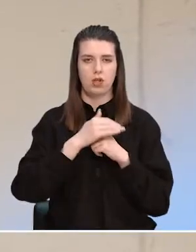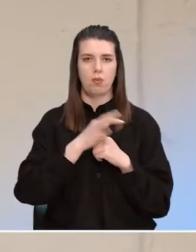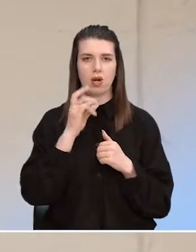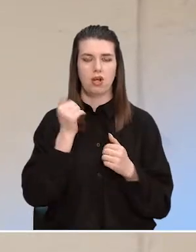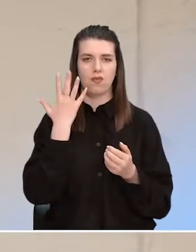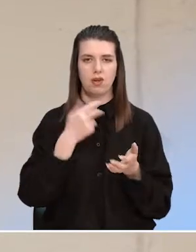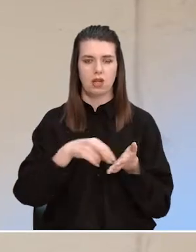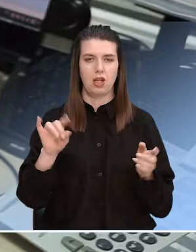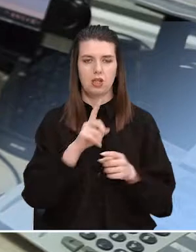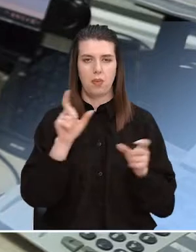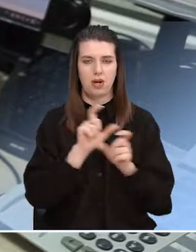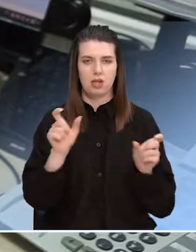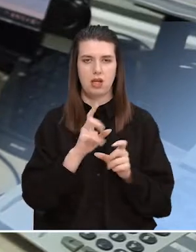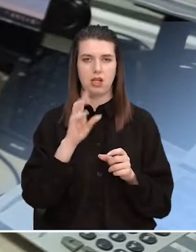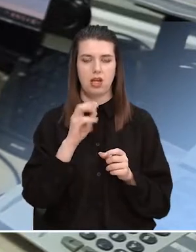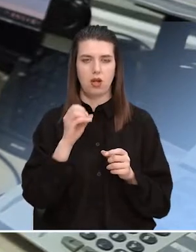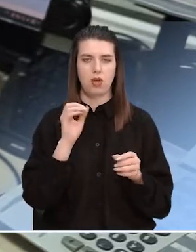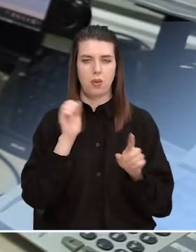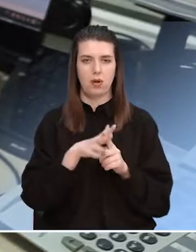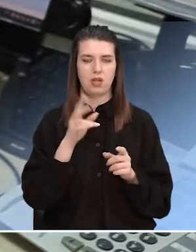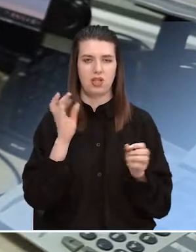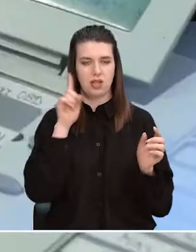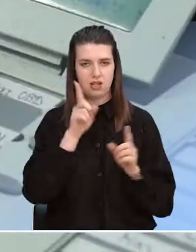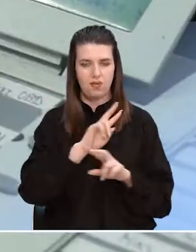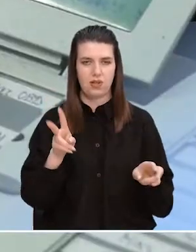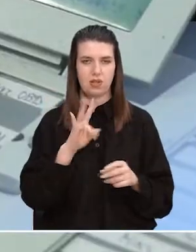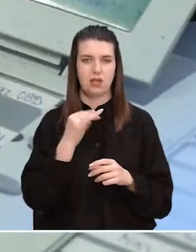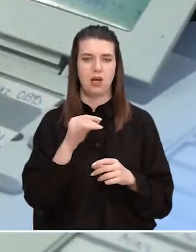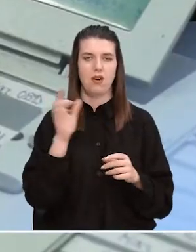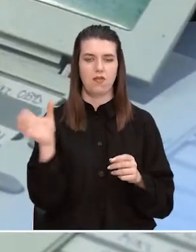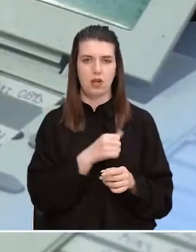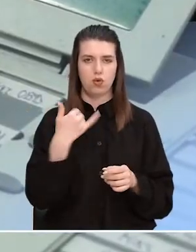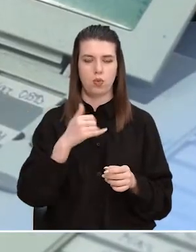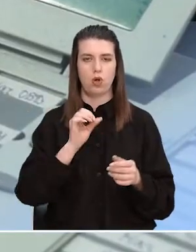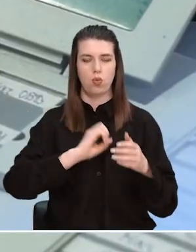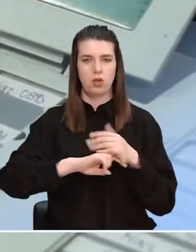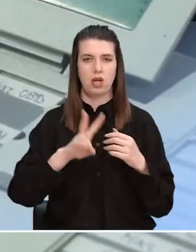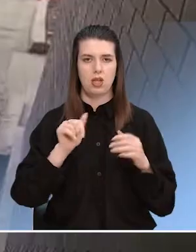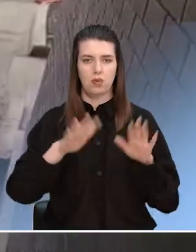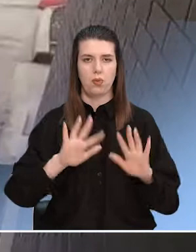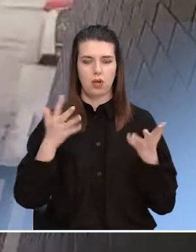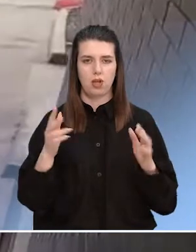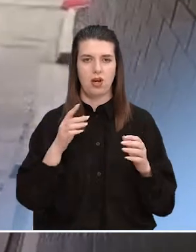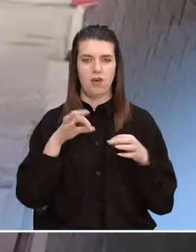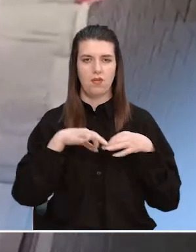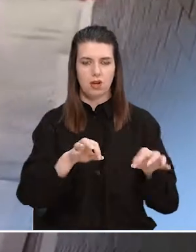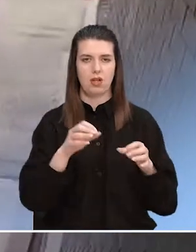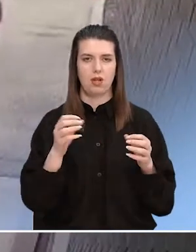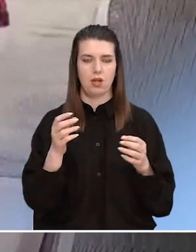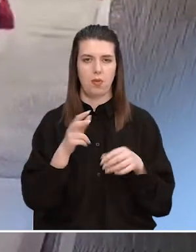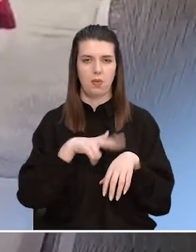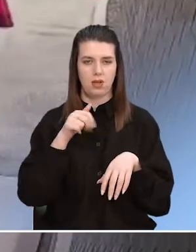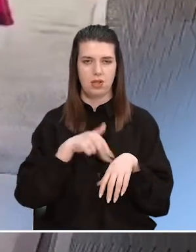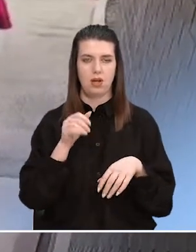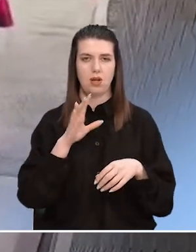совершён грабеж вечером когда она выходила из супермаркета на нее напал неизвестный выхватил у нее сумку и убежал на место происшествия